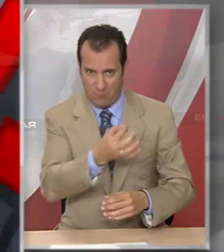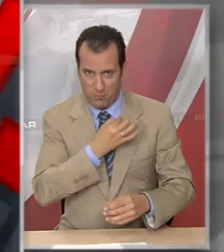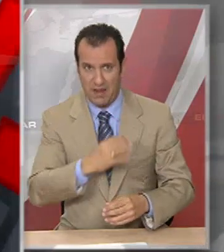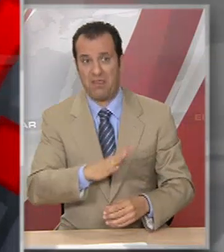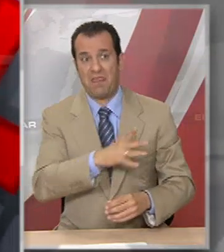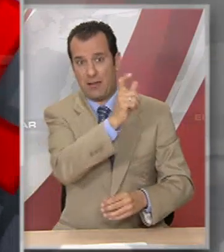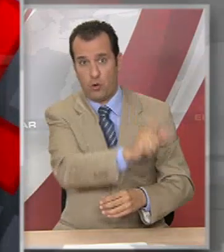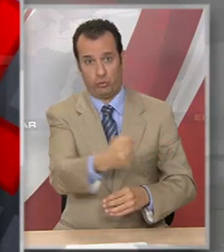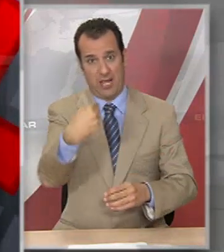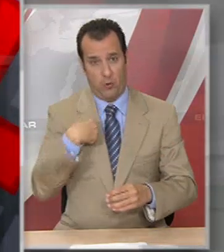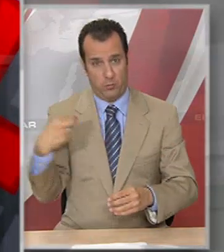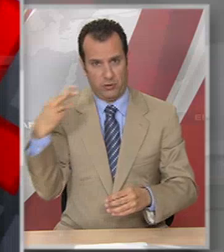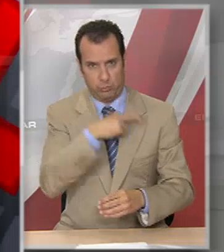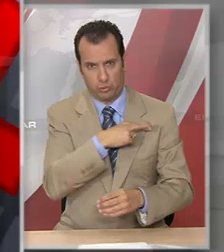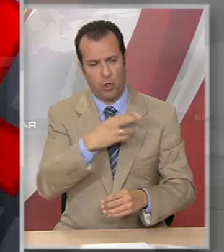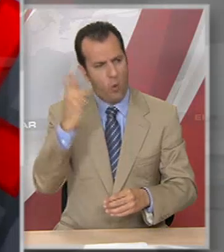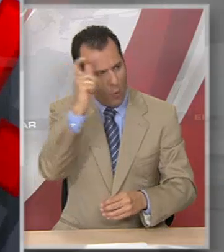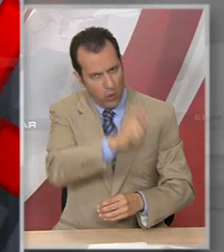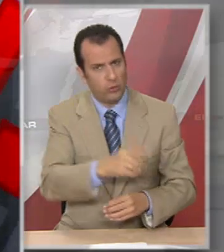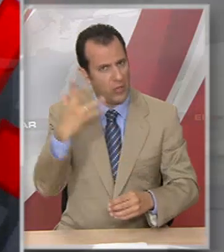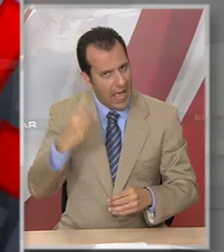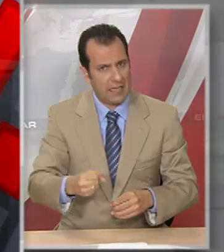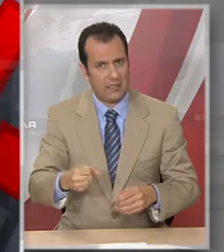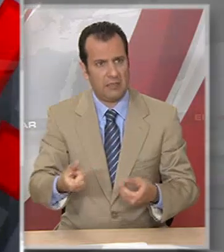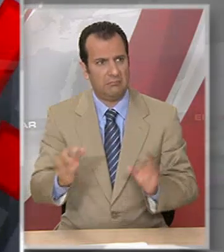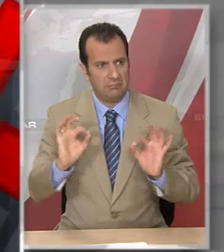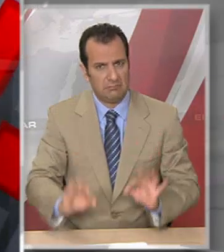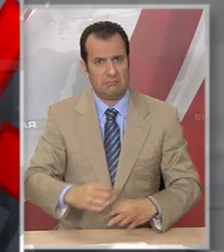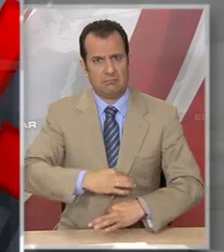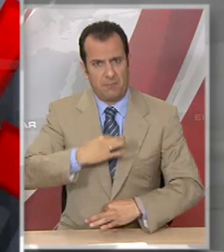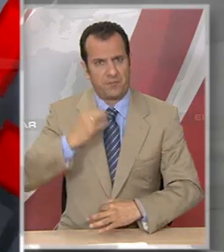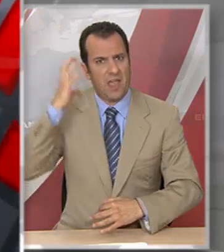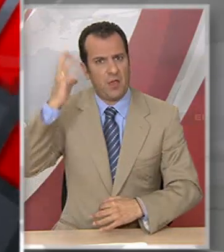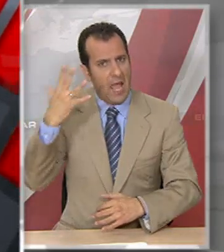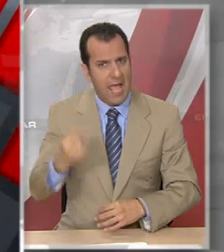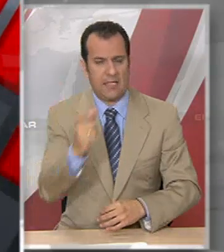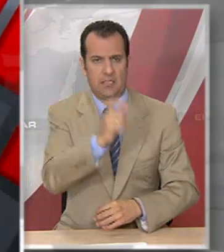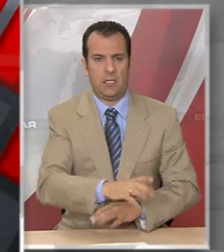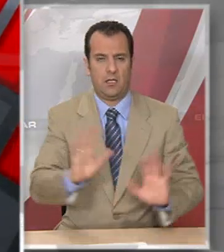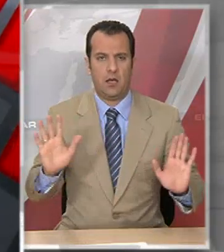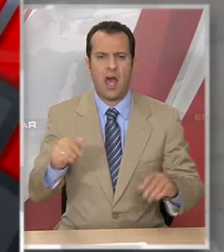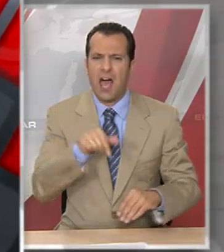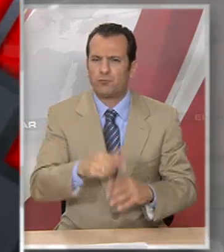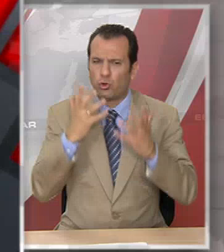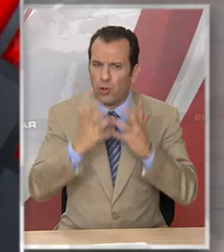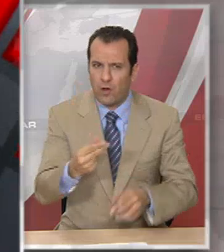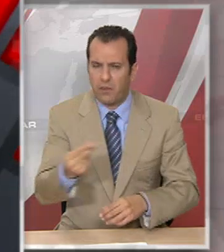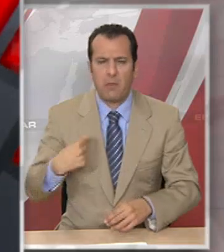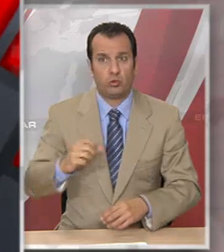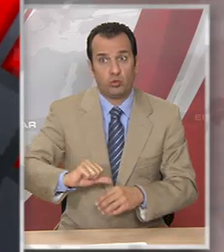θεωρώ ότι έχει μια δεοντολογία μέσα του. Αλλά δεν είναι και το μείζον αυτό, δεν είναι και το ζητούμενο. Εγώ λοιπόν,